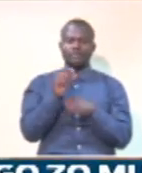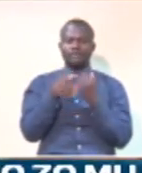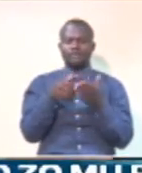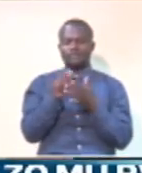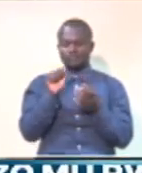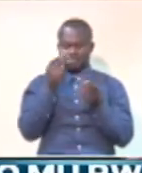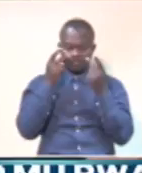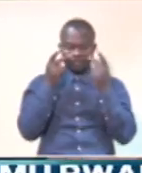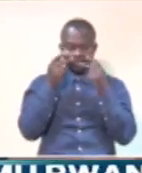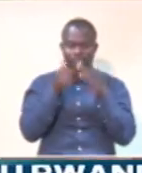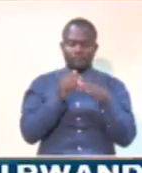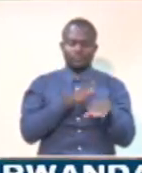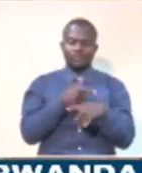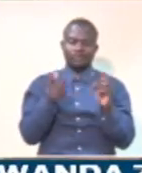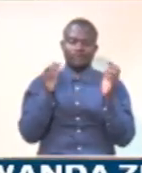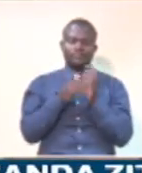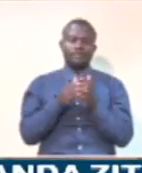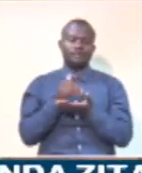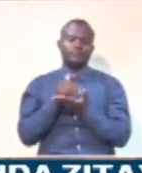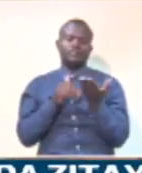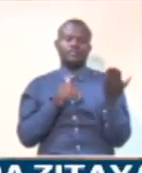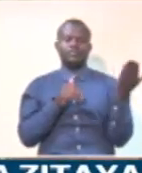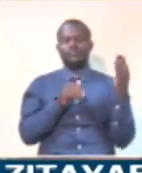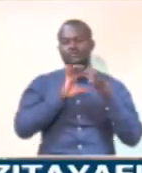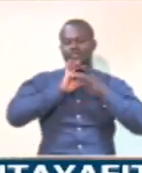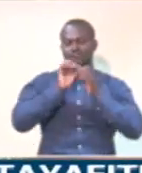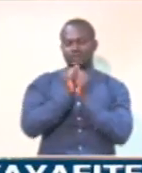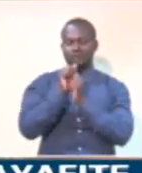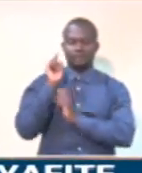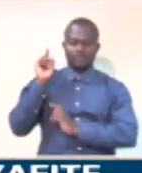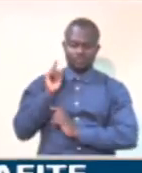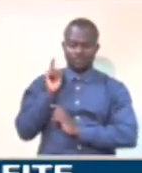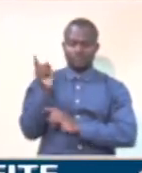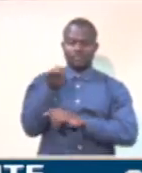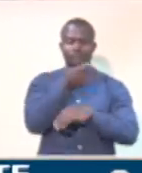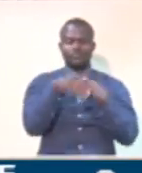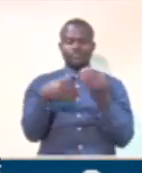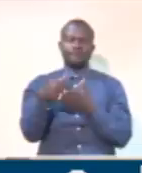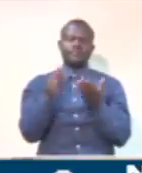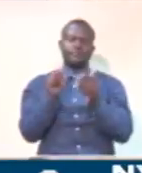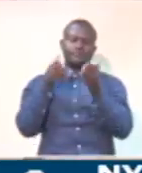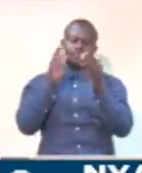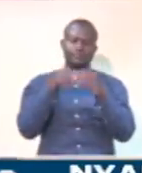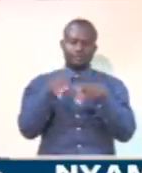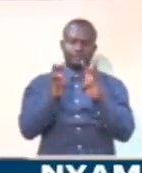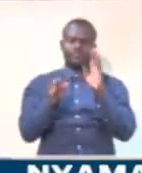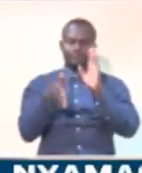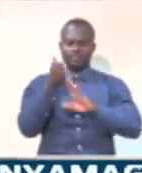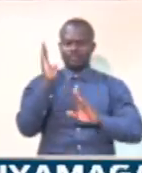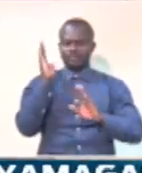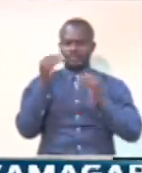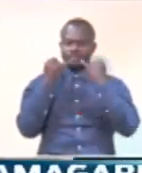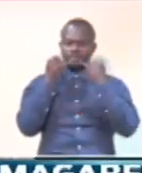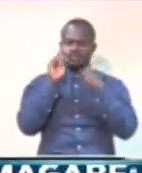tugashobora kumubona hakiri kare noneho kwa kumubona hakiri kare tugafatanya na rya rondo tugafatanya n'abaturage agakurikiranwa mu buryo bwihuse icyo